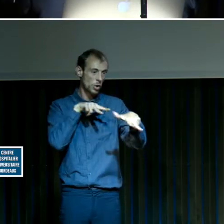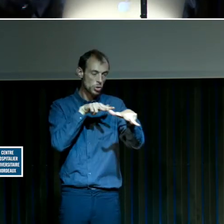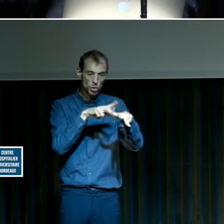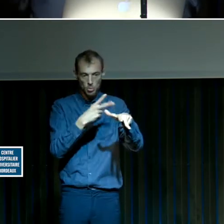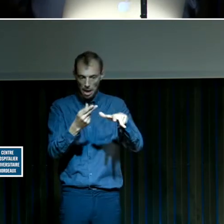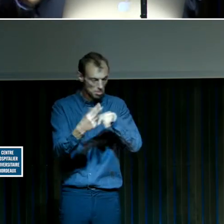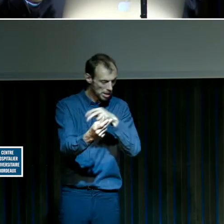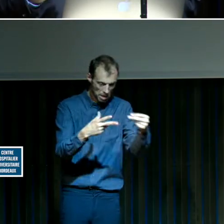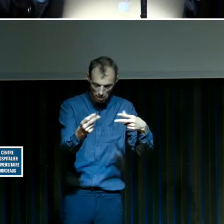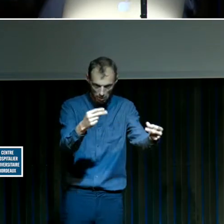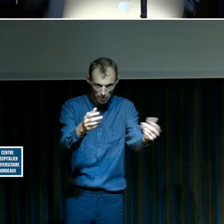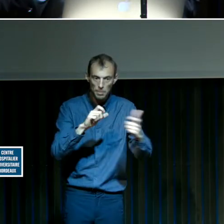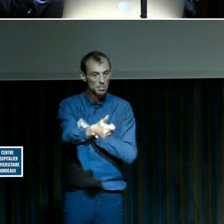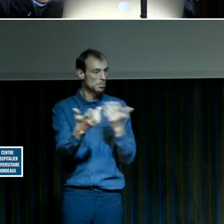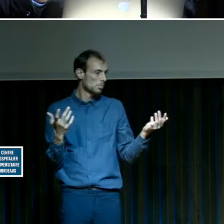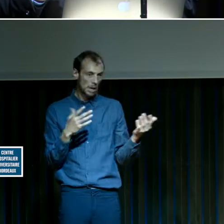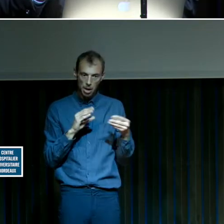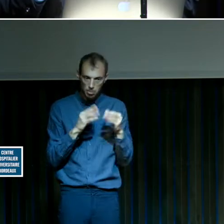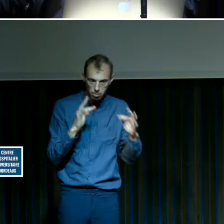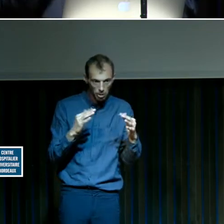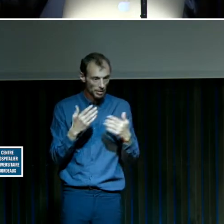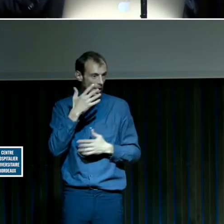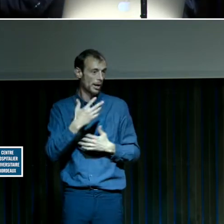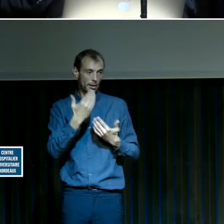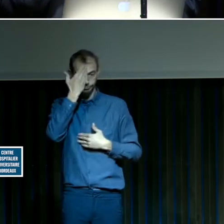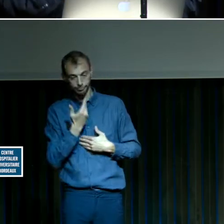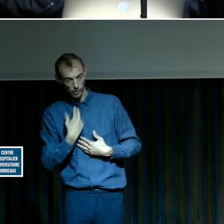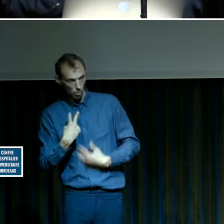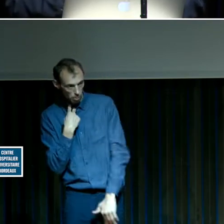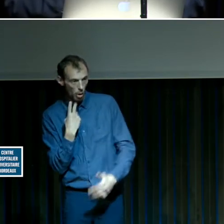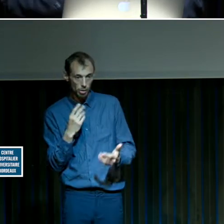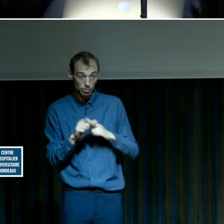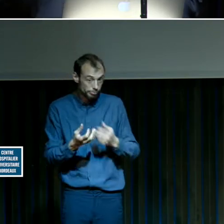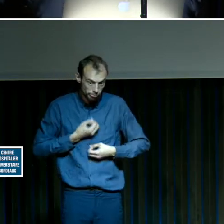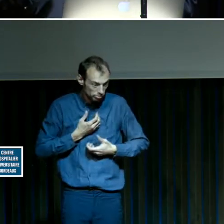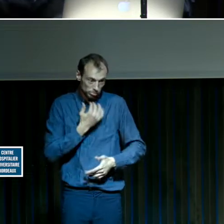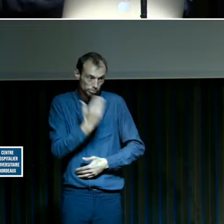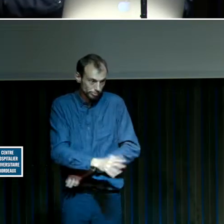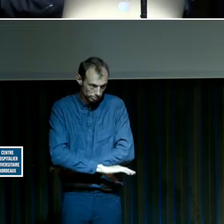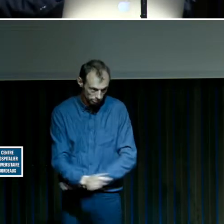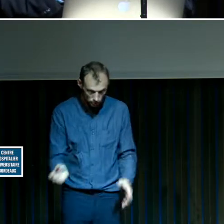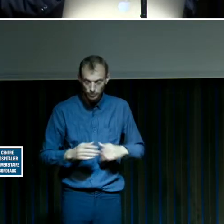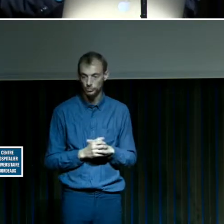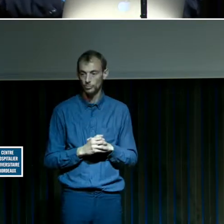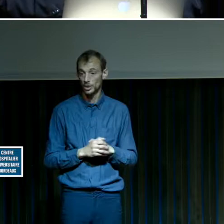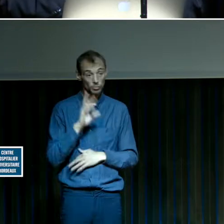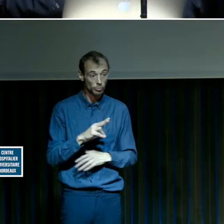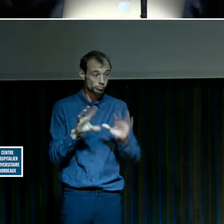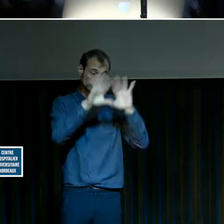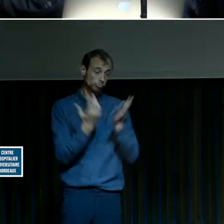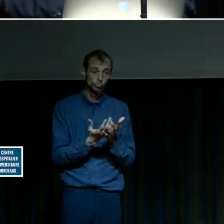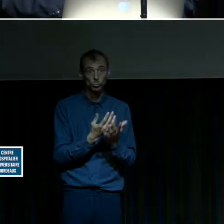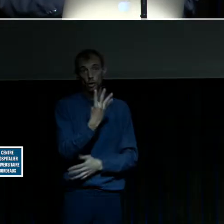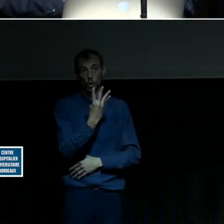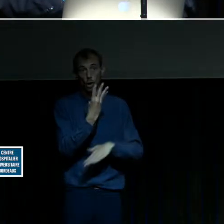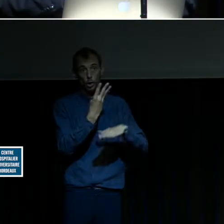de langage va s'installer brutalement. Donc ça, c'est le premier mécanisme. 4 fois sur 5, c'est ça, c'est une artère du cerveau qui se bouche, c'est ce que